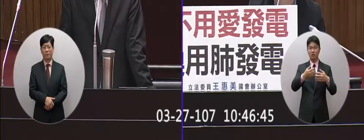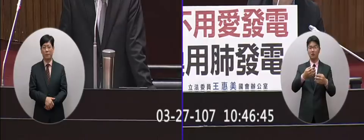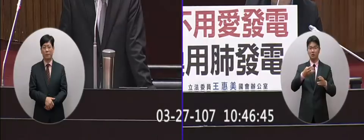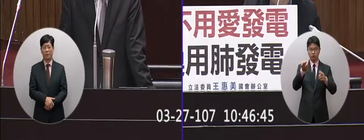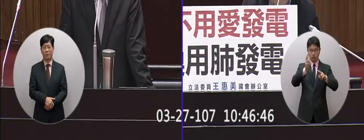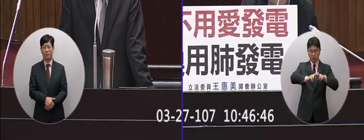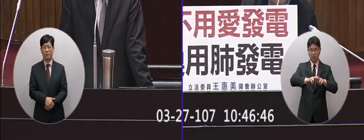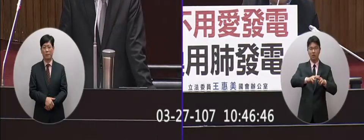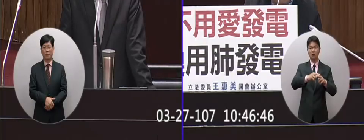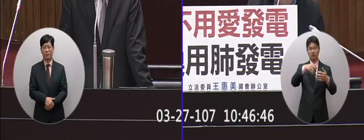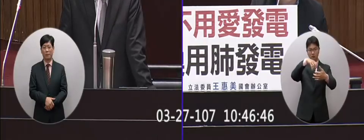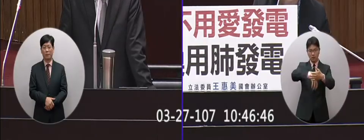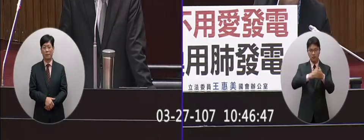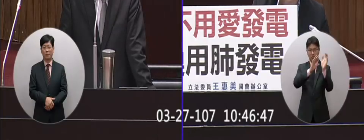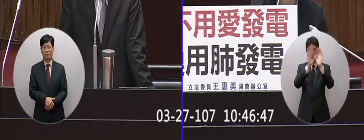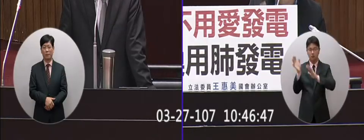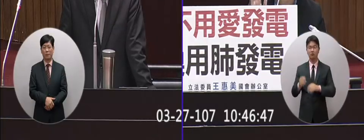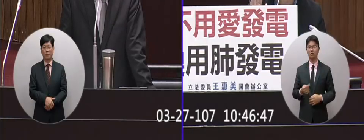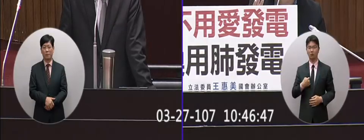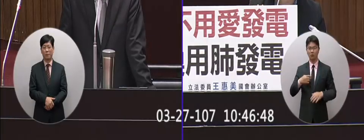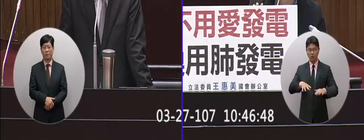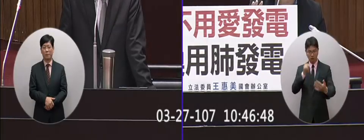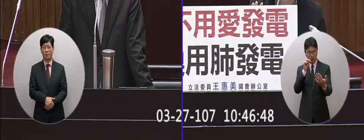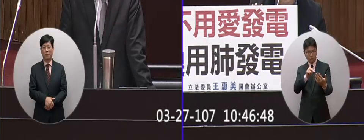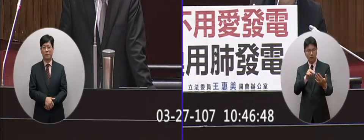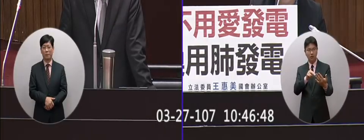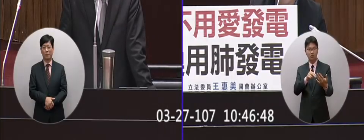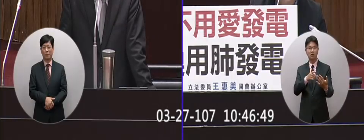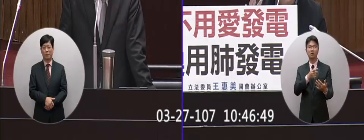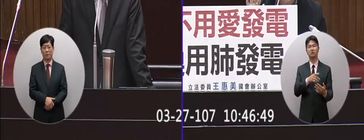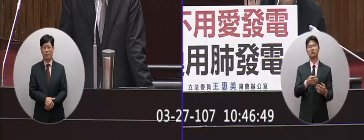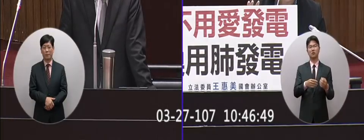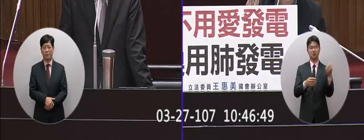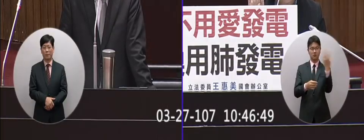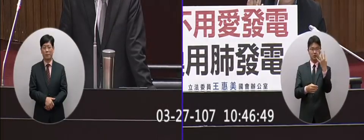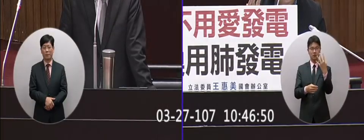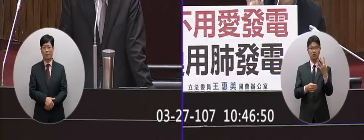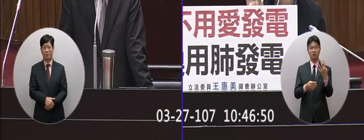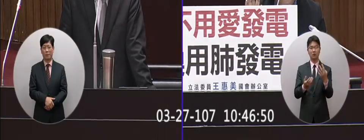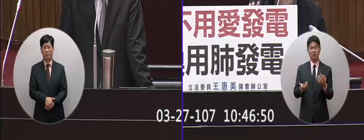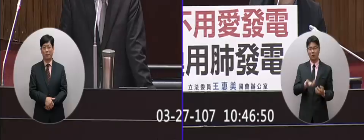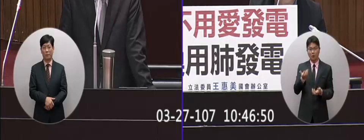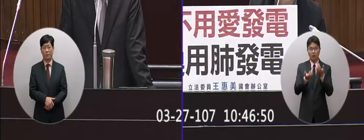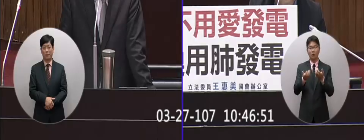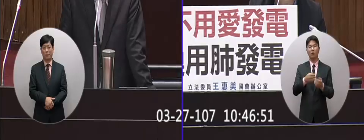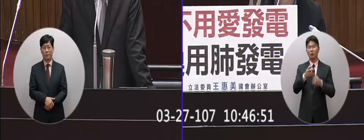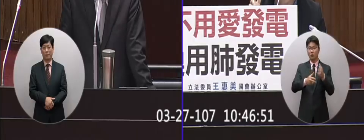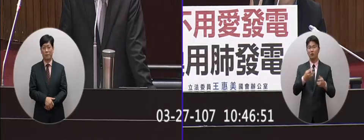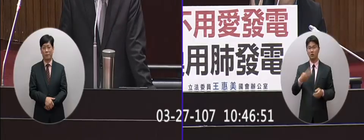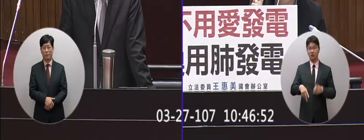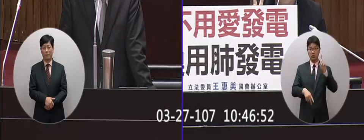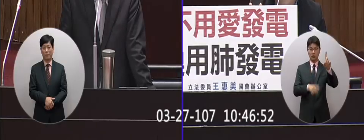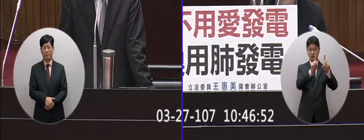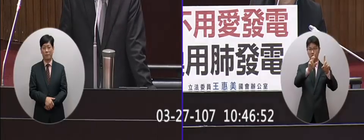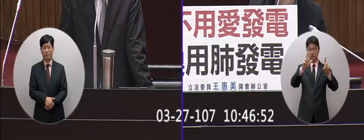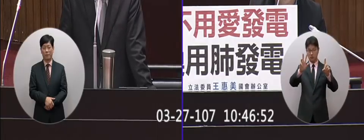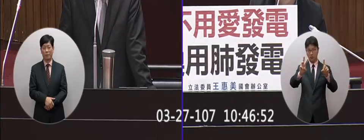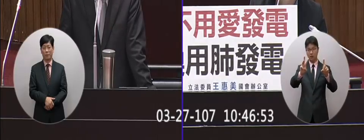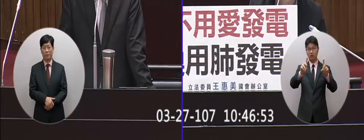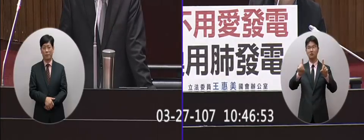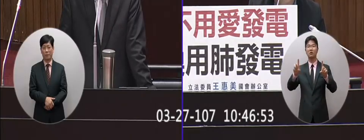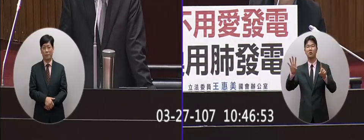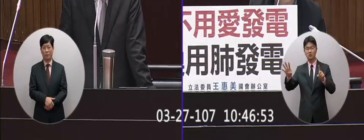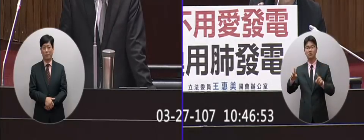新增的情形里面，我们只看到你有四座的燃油，但是呢，在113、114扩建两座的燃